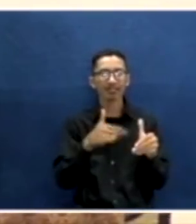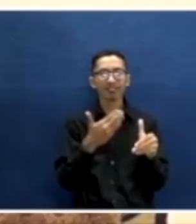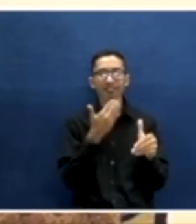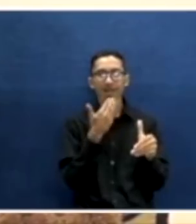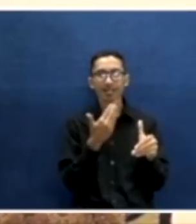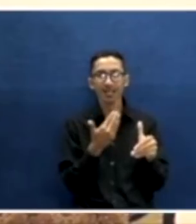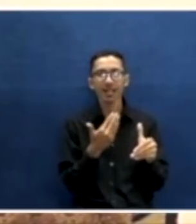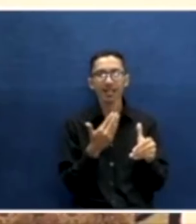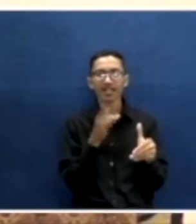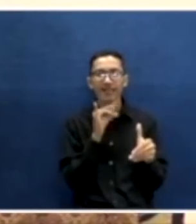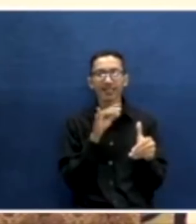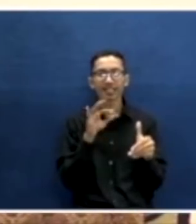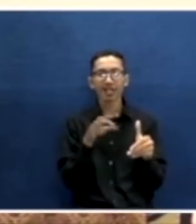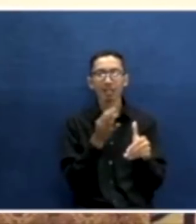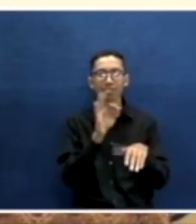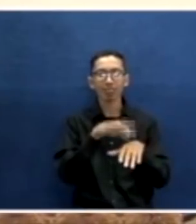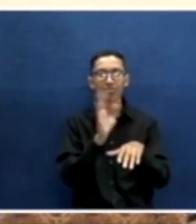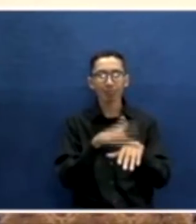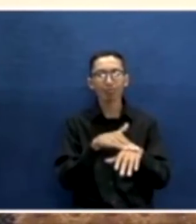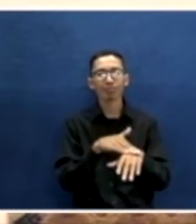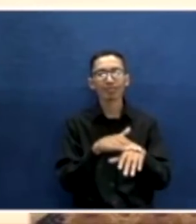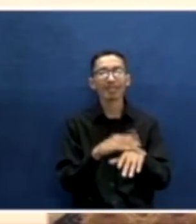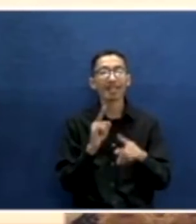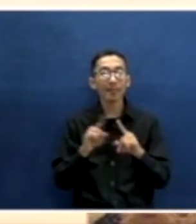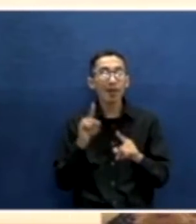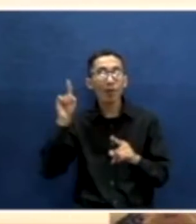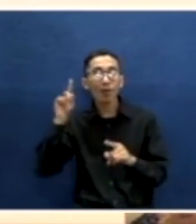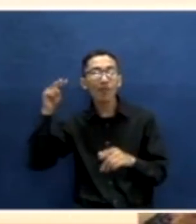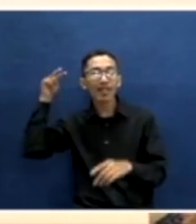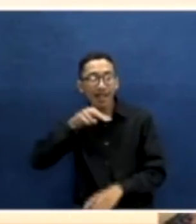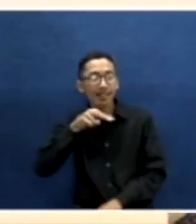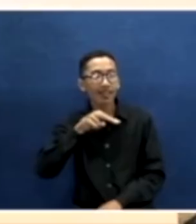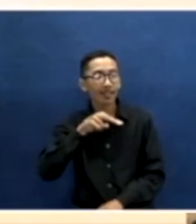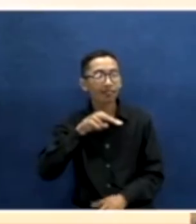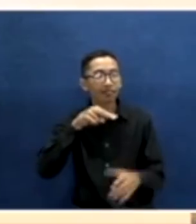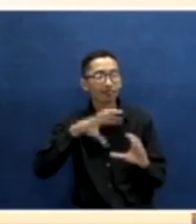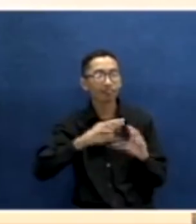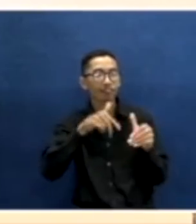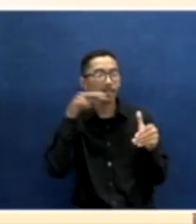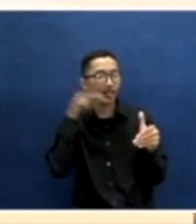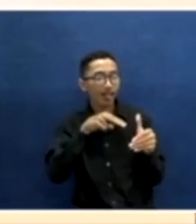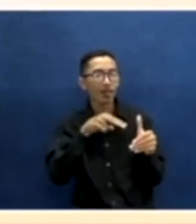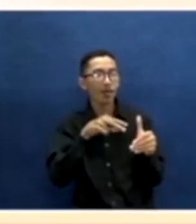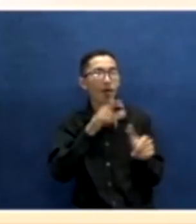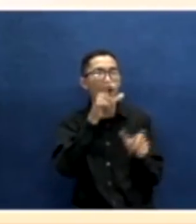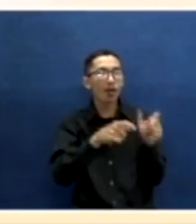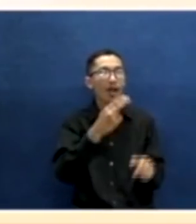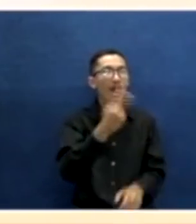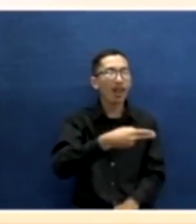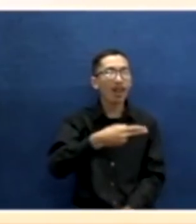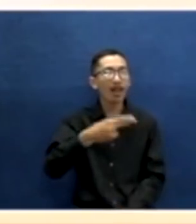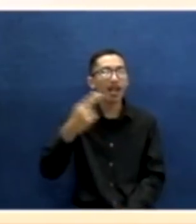sebanding dengan sayap seekor nyamuk tapi Allah perhatikan betul siapapun yang berani mengambil yang haram terhadap sesuatu yang